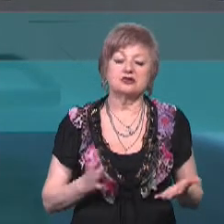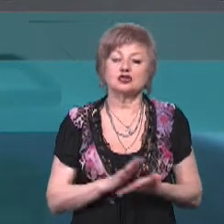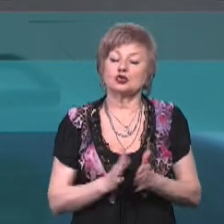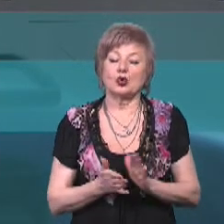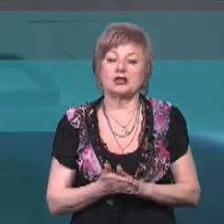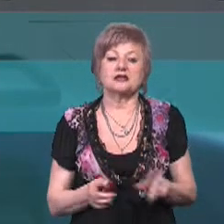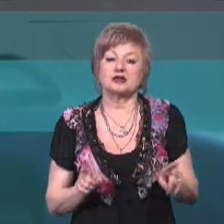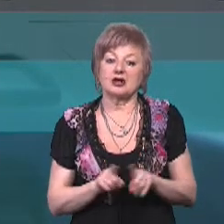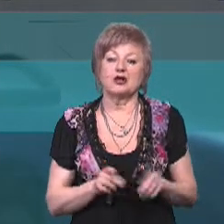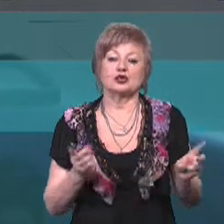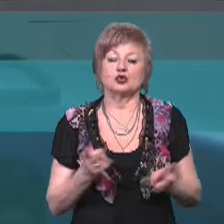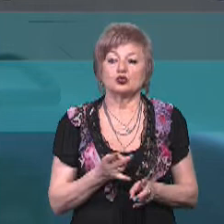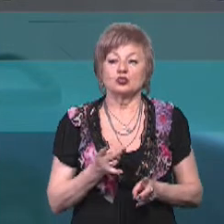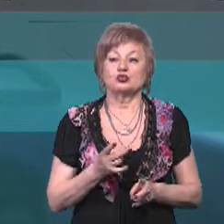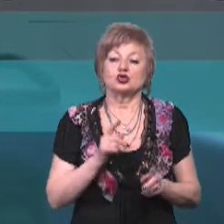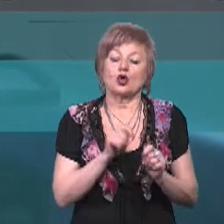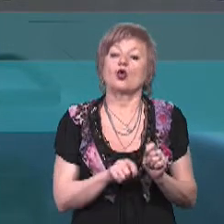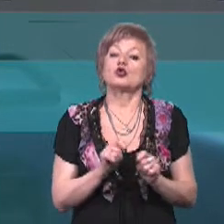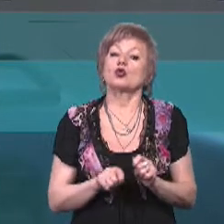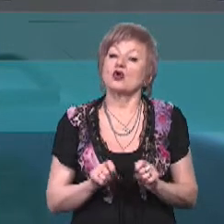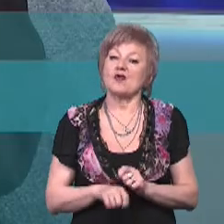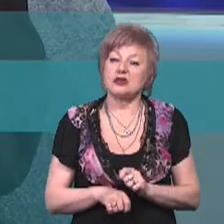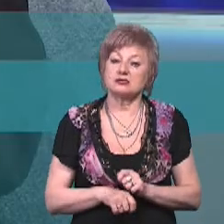це повинно дуже сильно контролюватися.